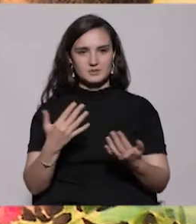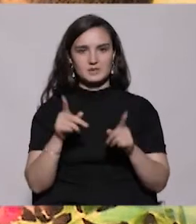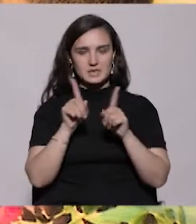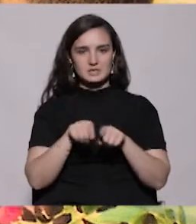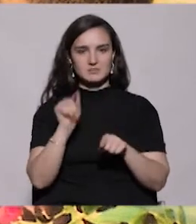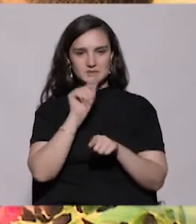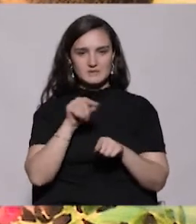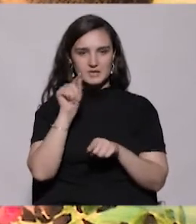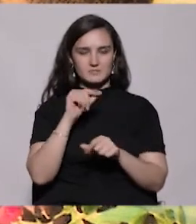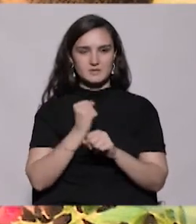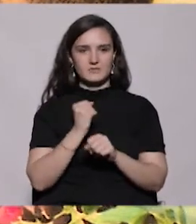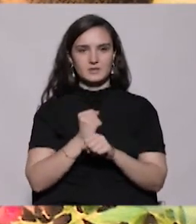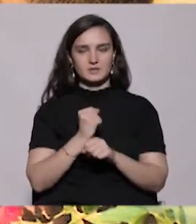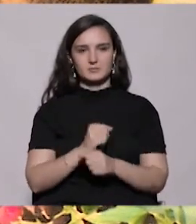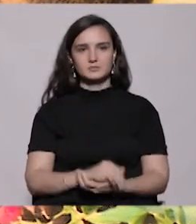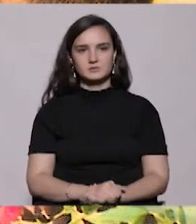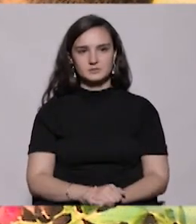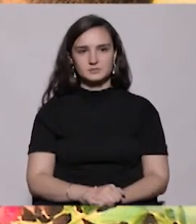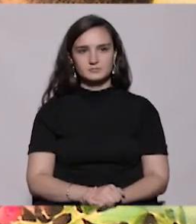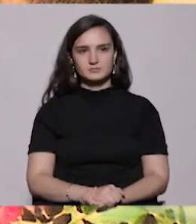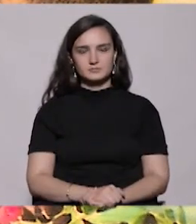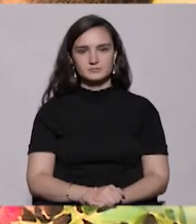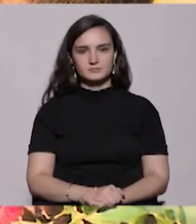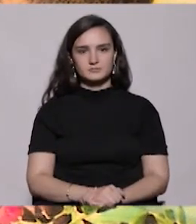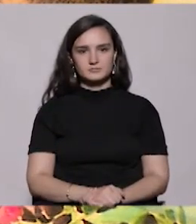აი ესეთ მრგვალებს გავაკეთებ ბევრს.